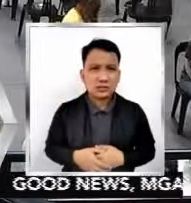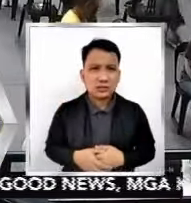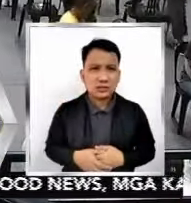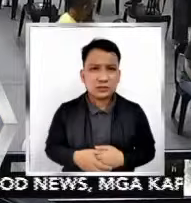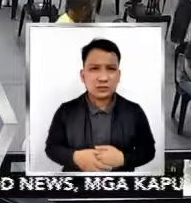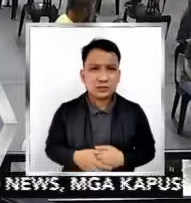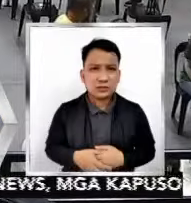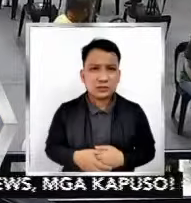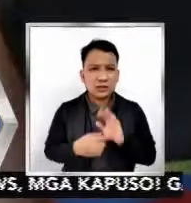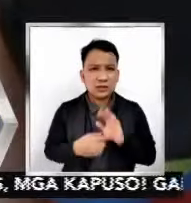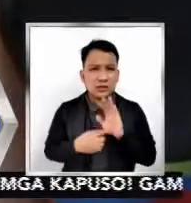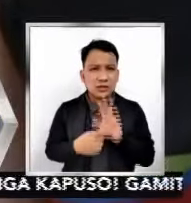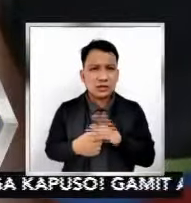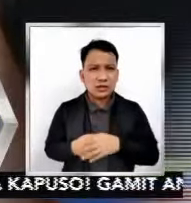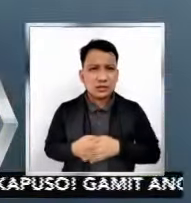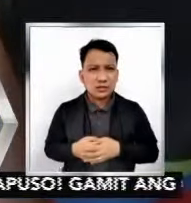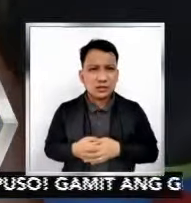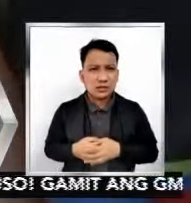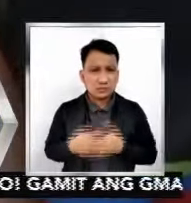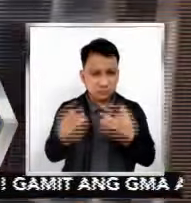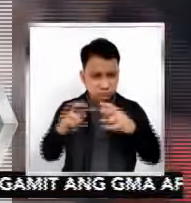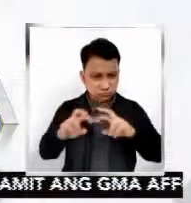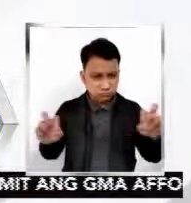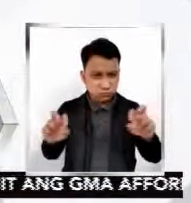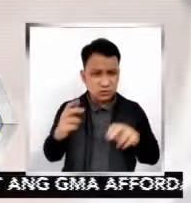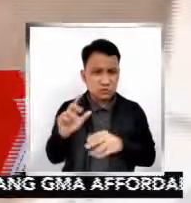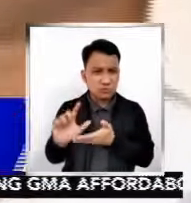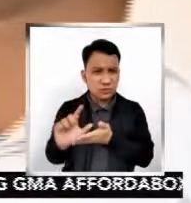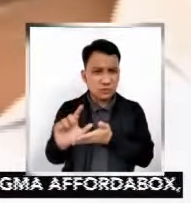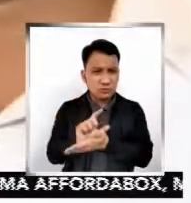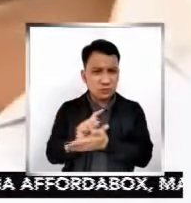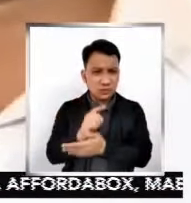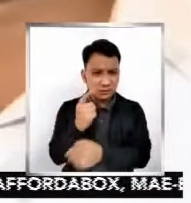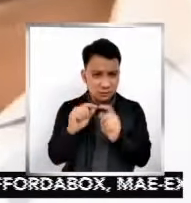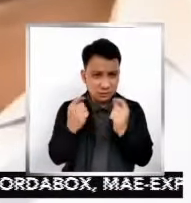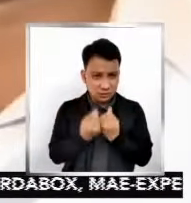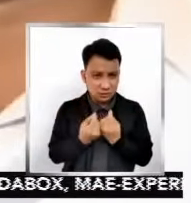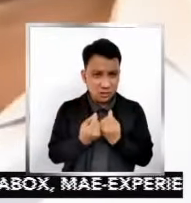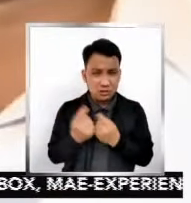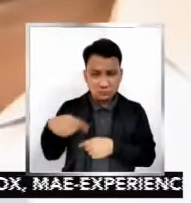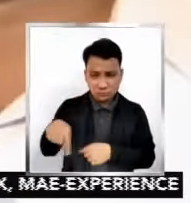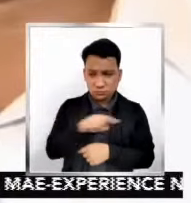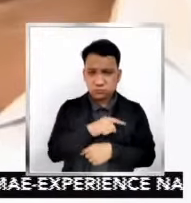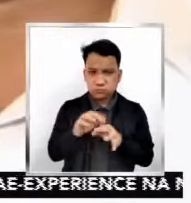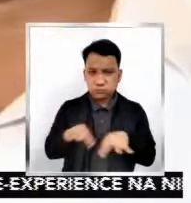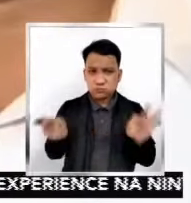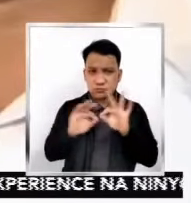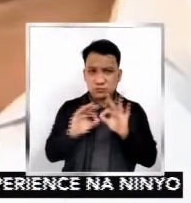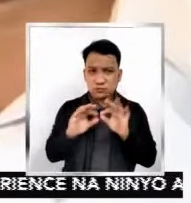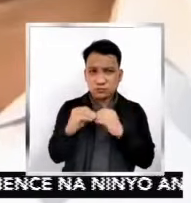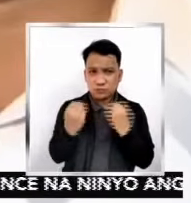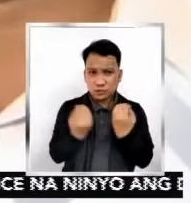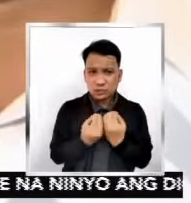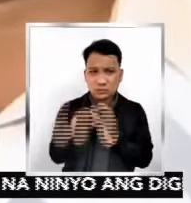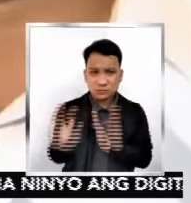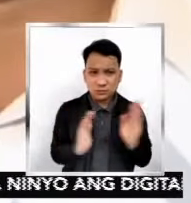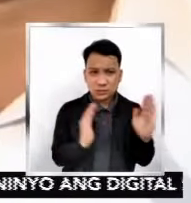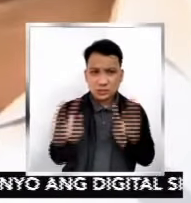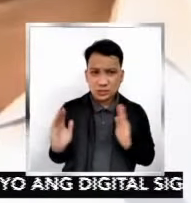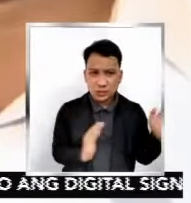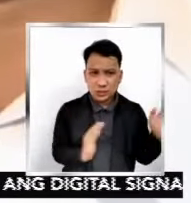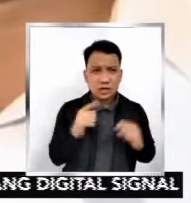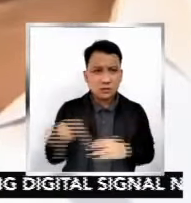raw itong koneksyon sa vaccination team ng lungsod. Meron kaming very organized and systematic procedure pagdating sa actual